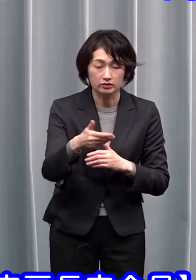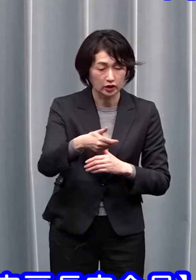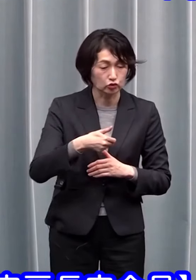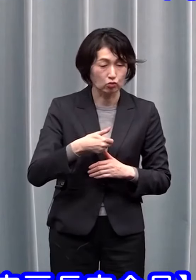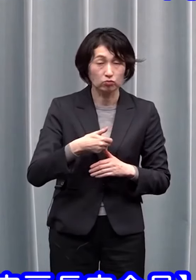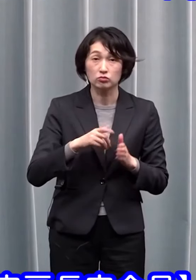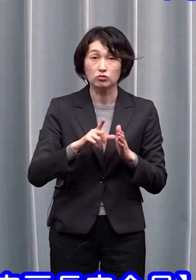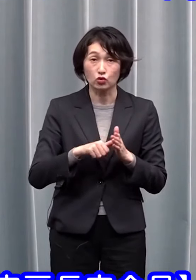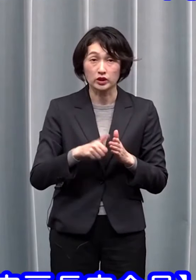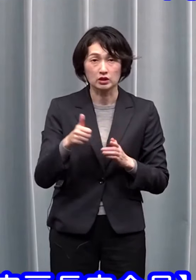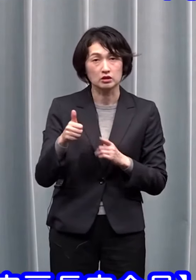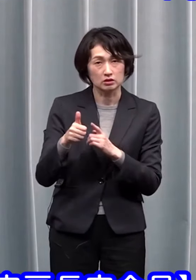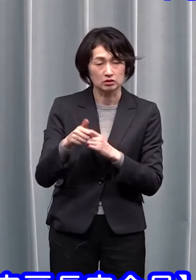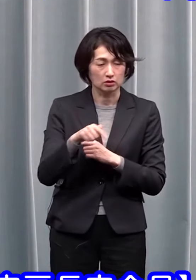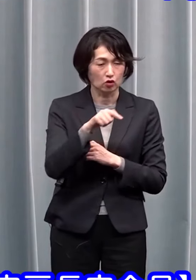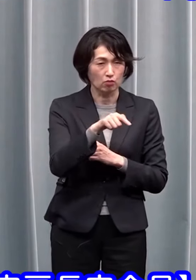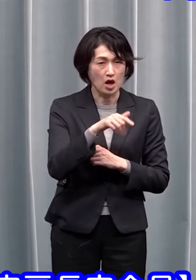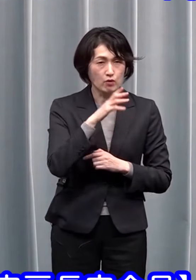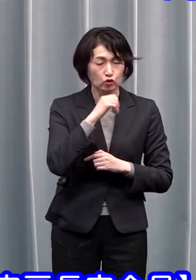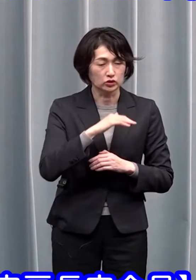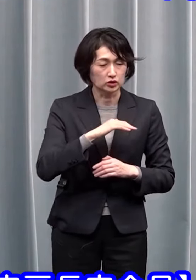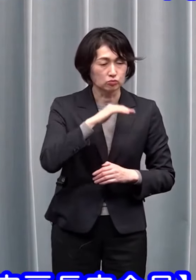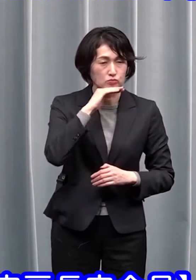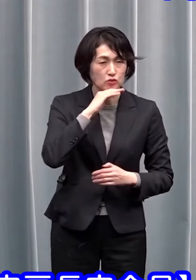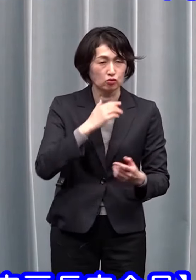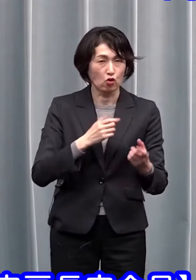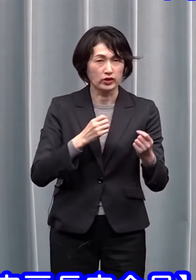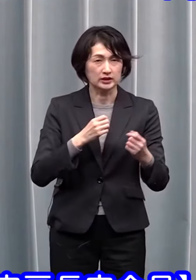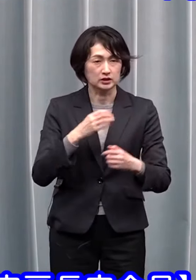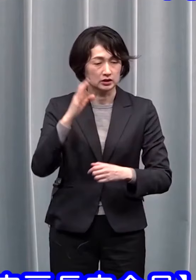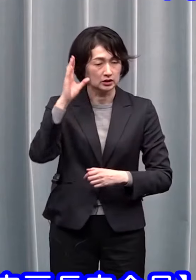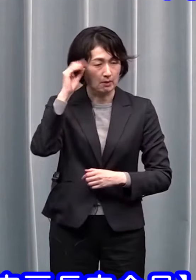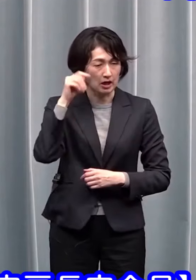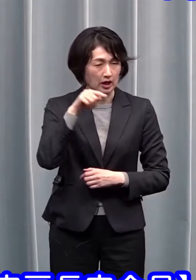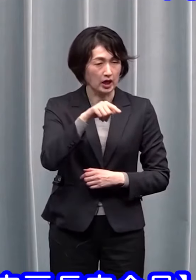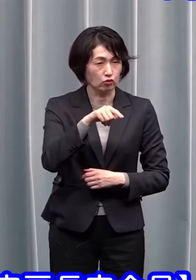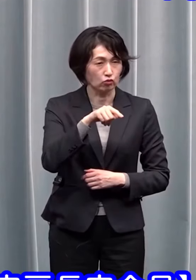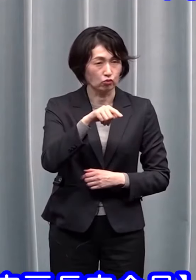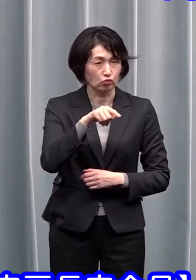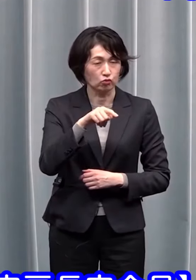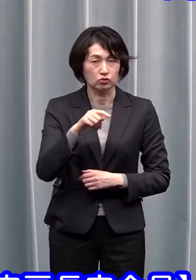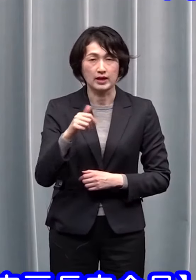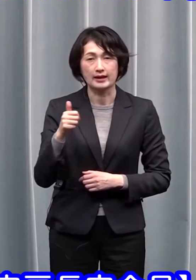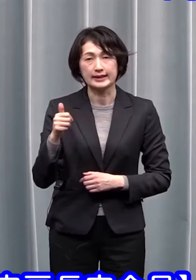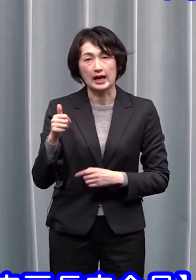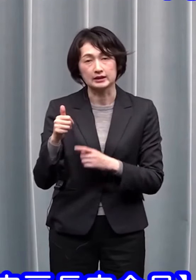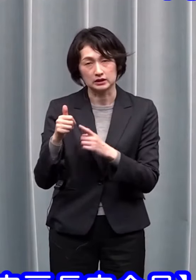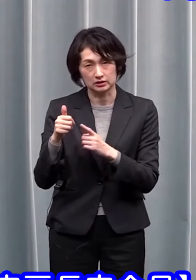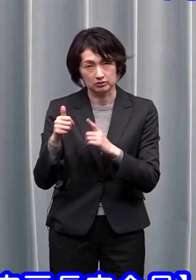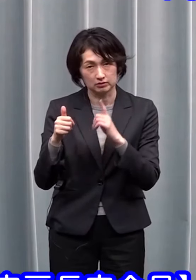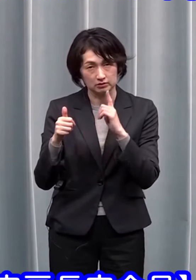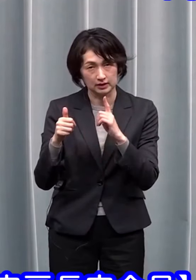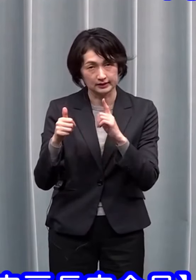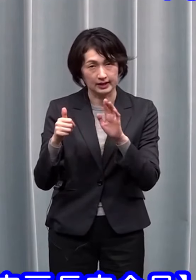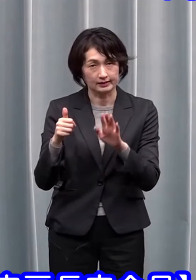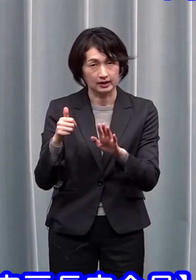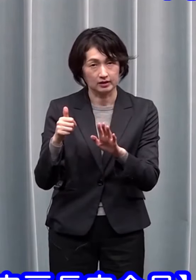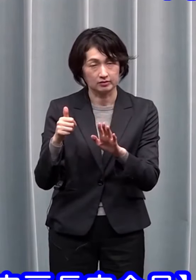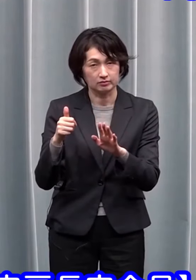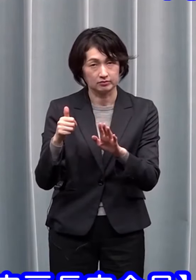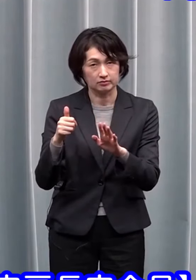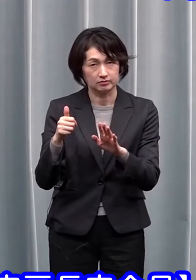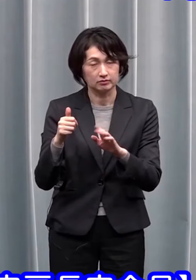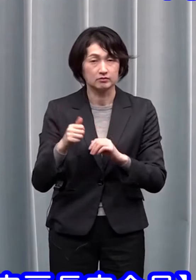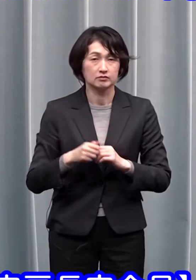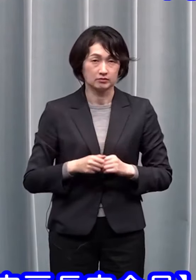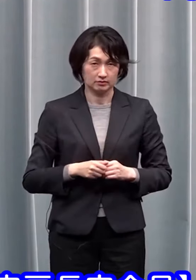対して、お前もその年来るんだよと、バカ野郎という、まあ、二階幹事長としてですね、二階元幹事長がこうい